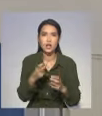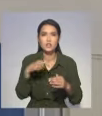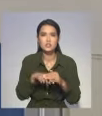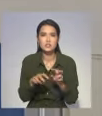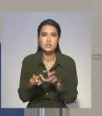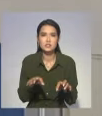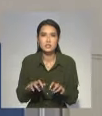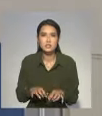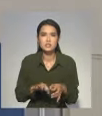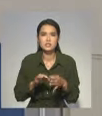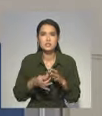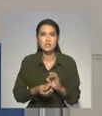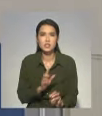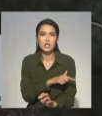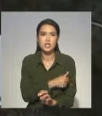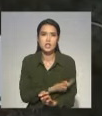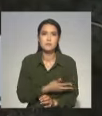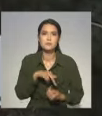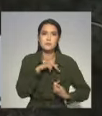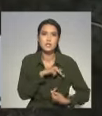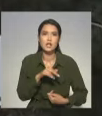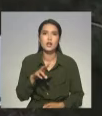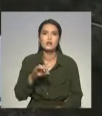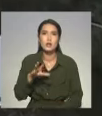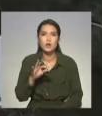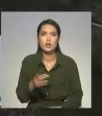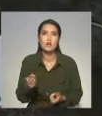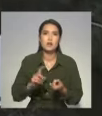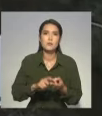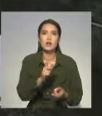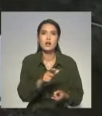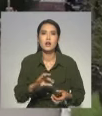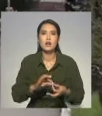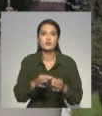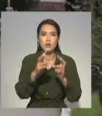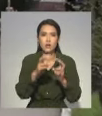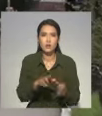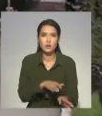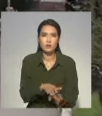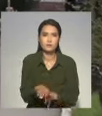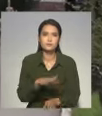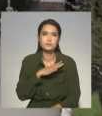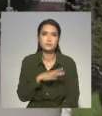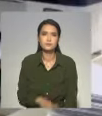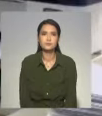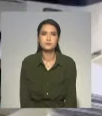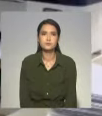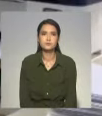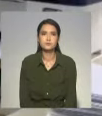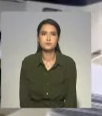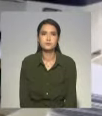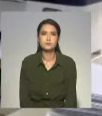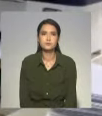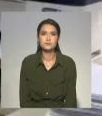тергеу жүргізілді. Медициналық орталықтың қызметкерлері, донорлар және байланысқан адамдар толық тексерілген. По